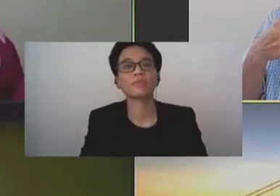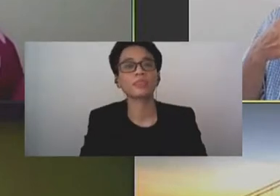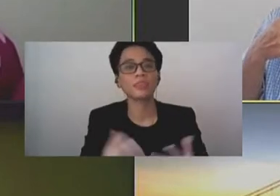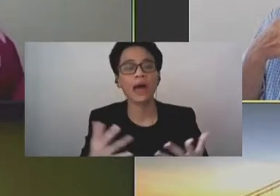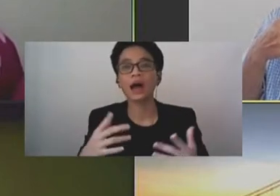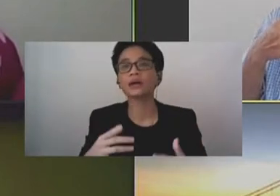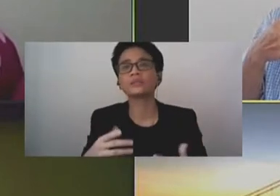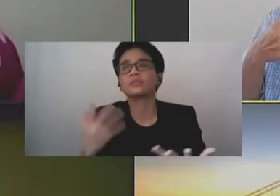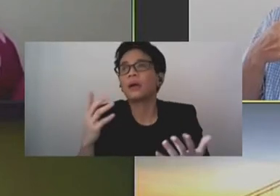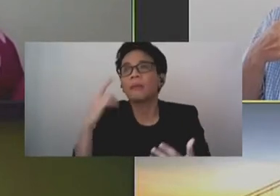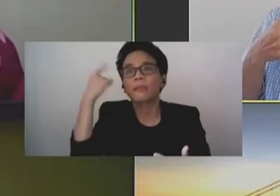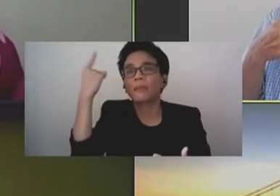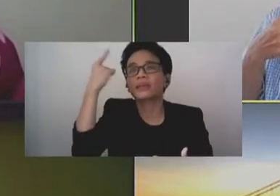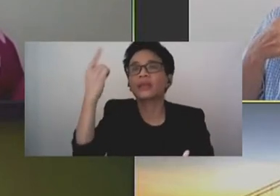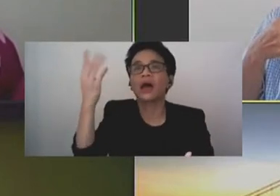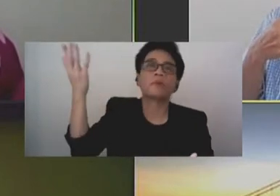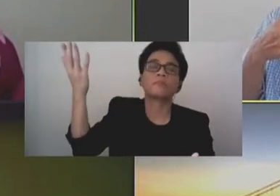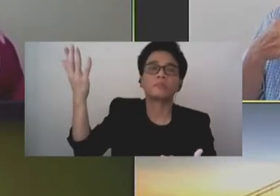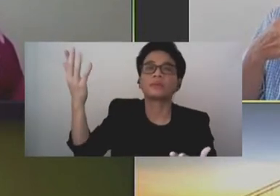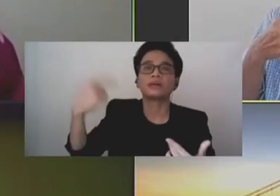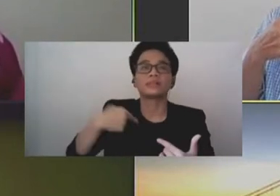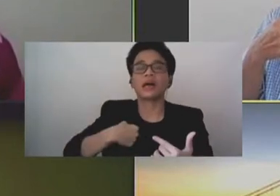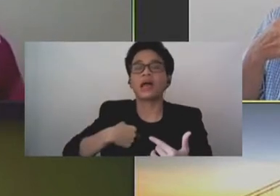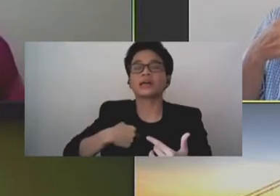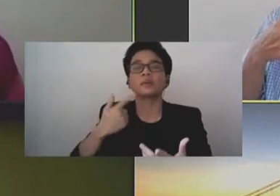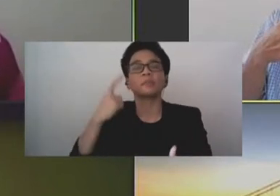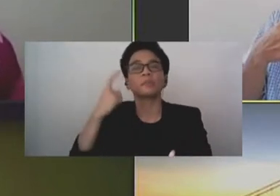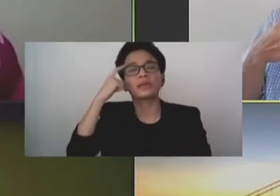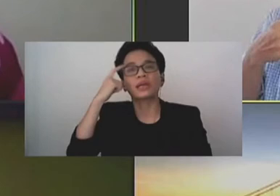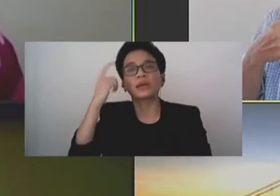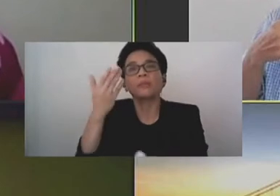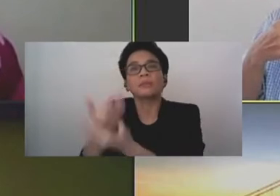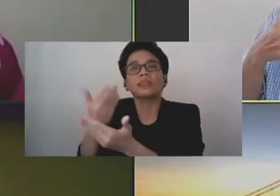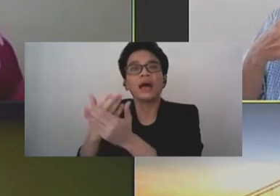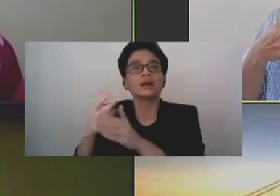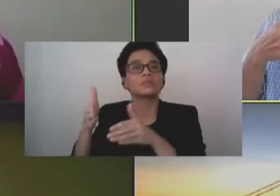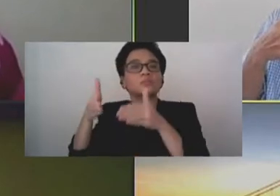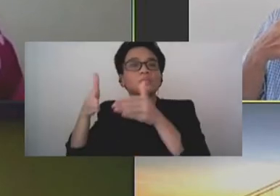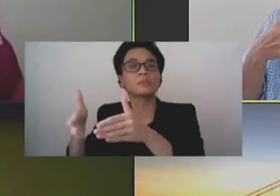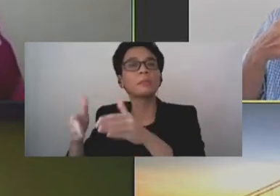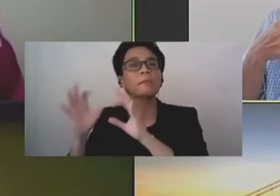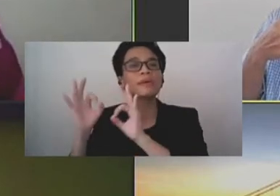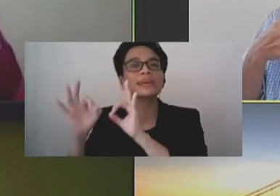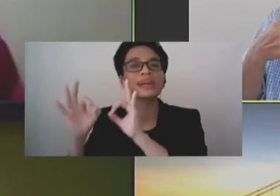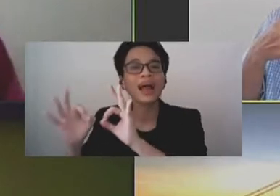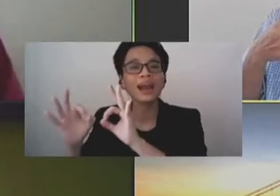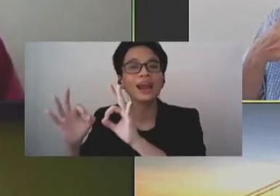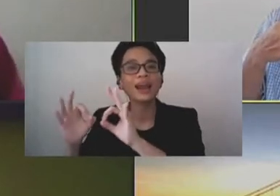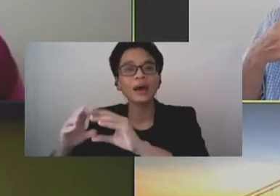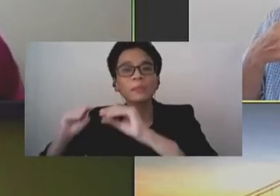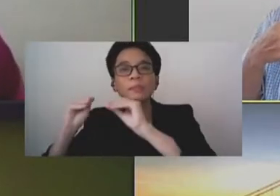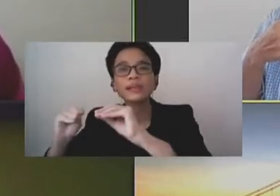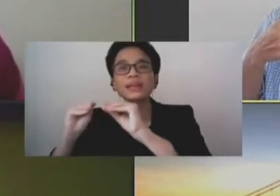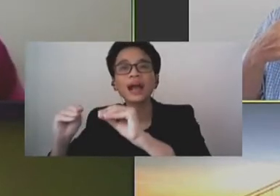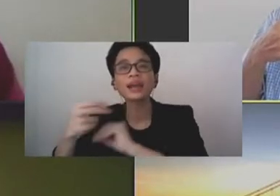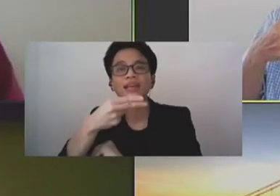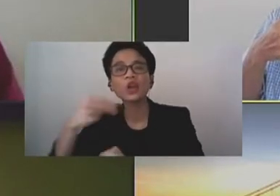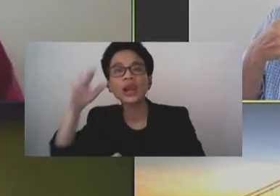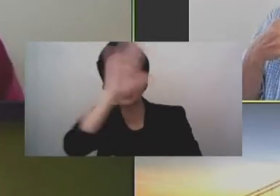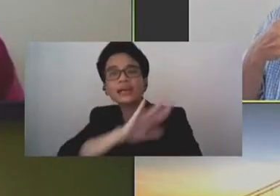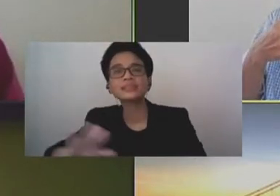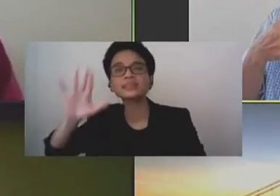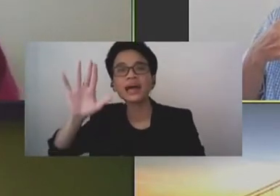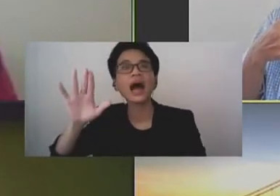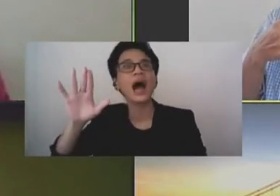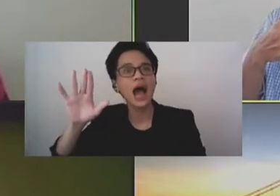sih lebih memohon kepada pendidikan gitu, bagaimana mungkin pendidikan di Indonesia